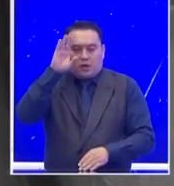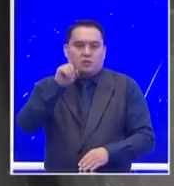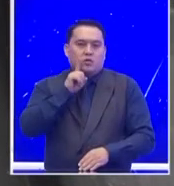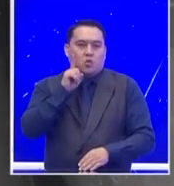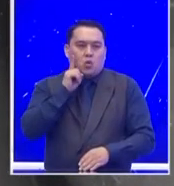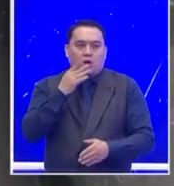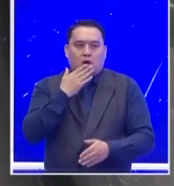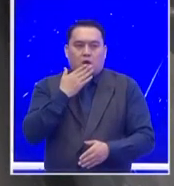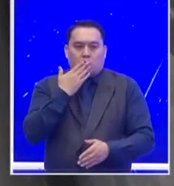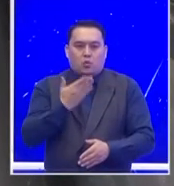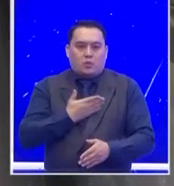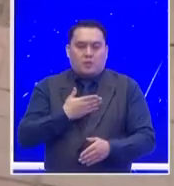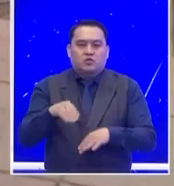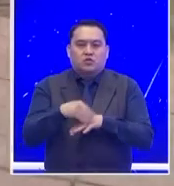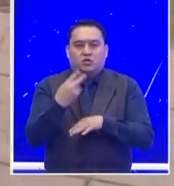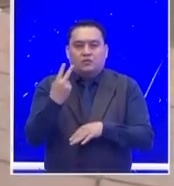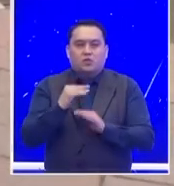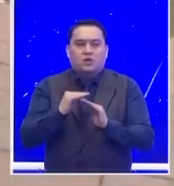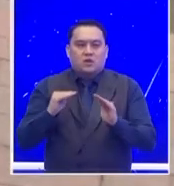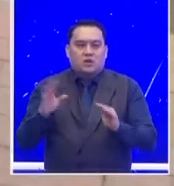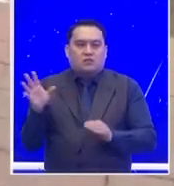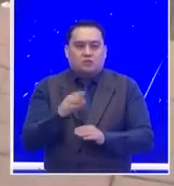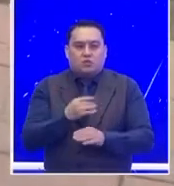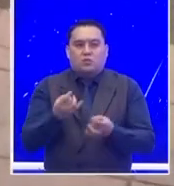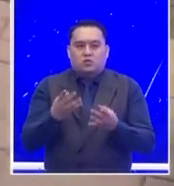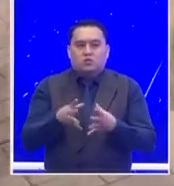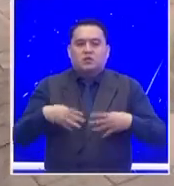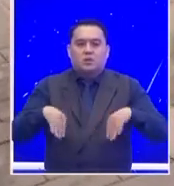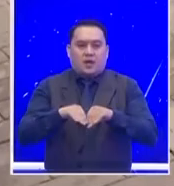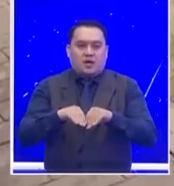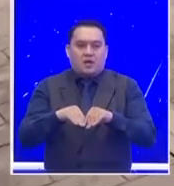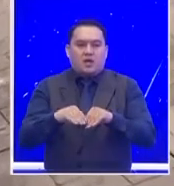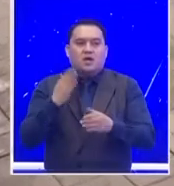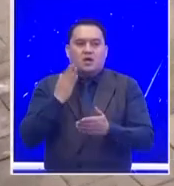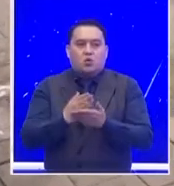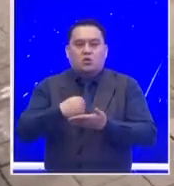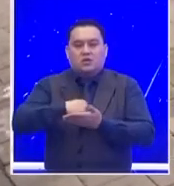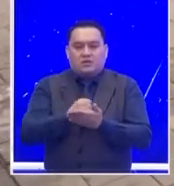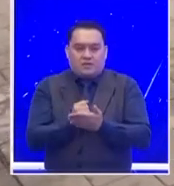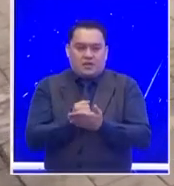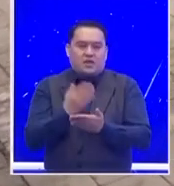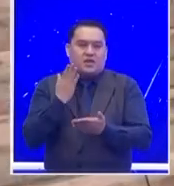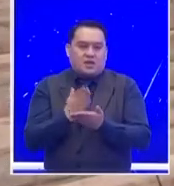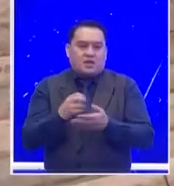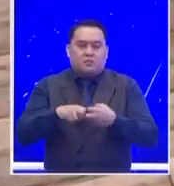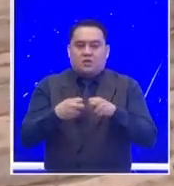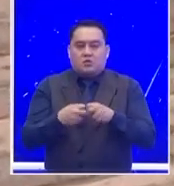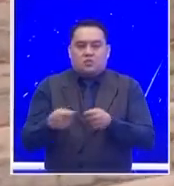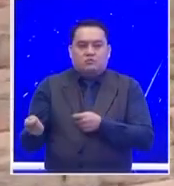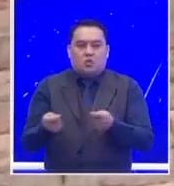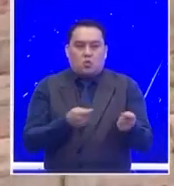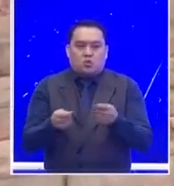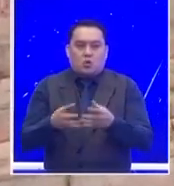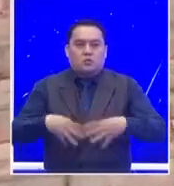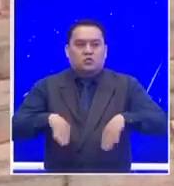парня есть любимая супруга и двое детей. Все как у обычных людей. Однако, по утверждению Яхия, есть затруднения в передвижении в